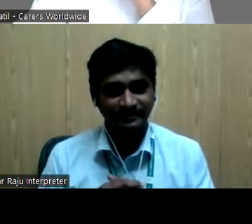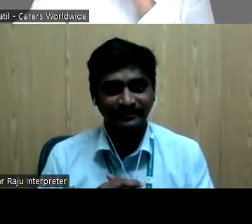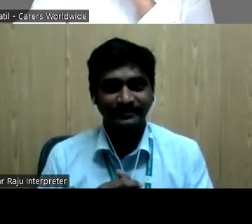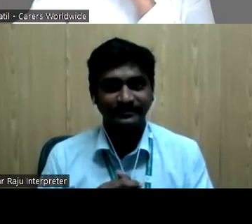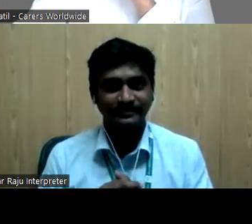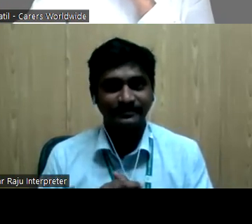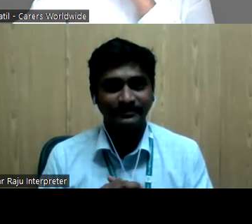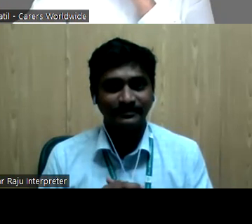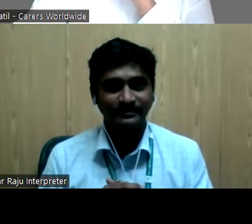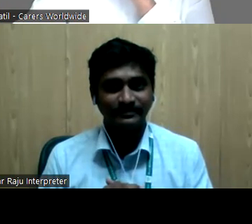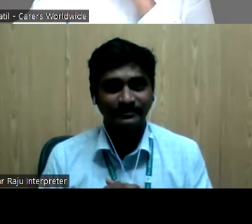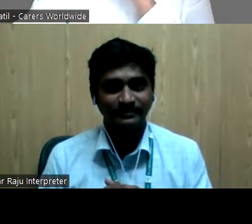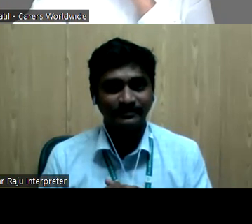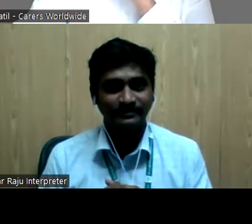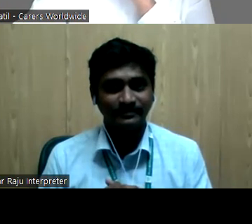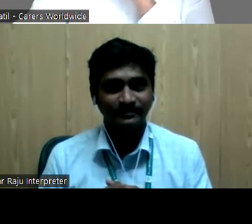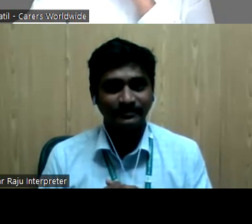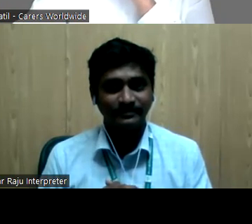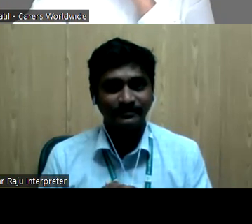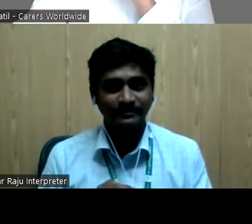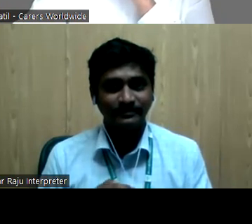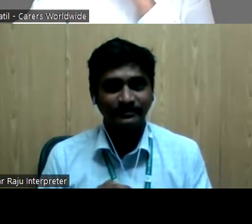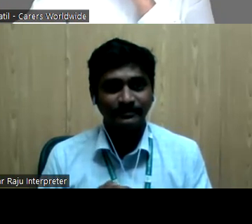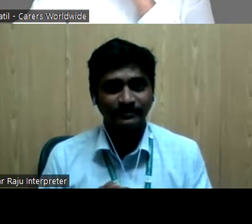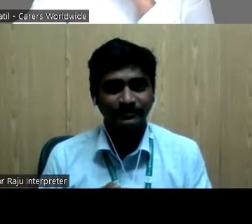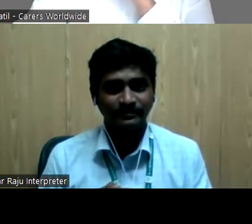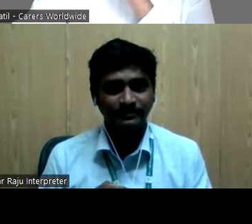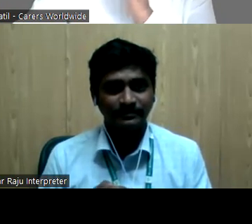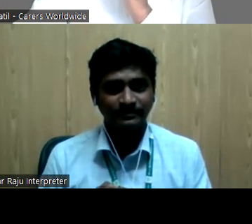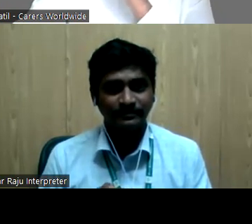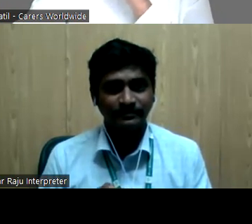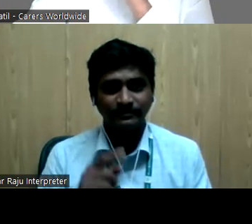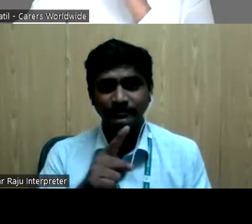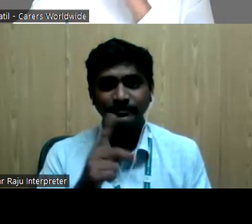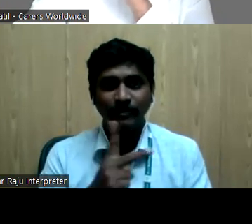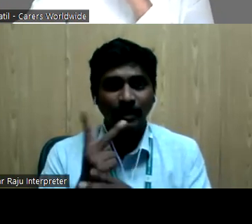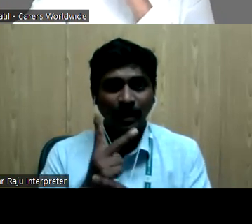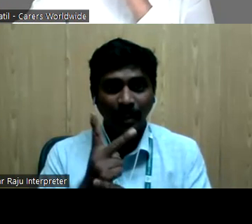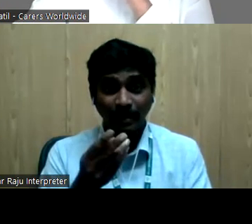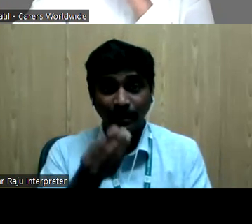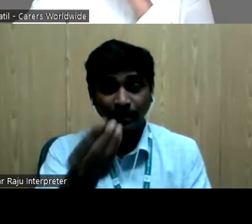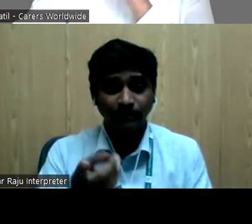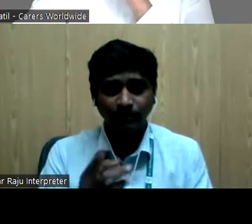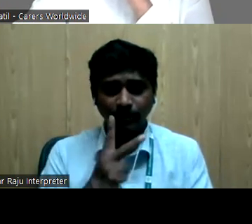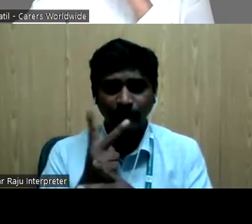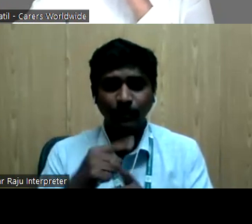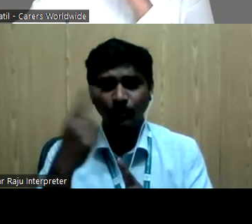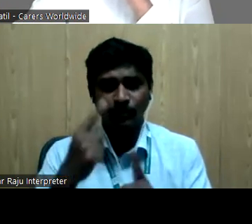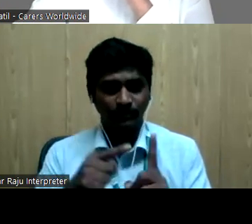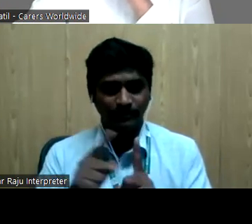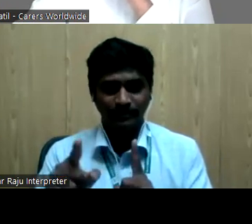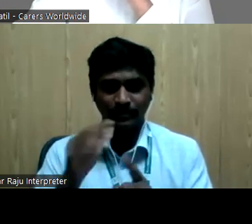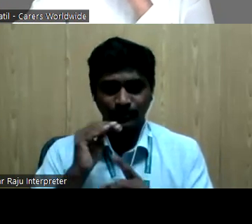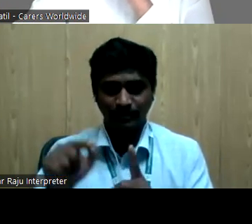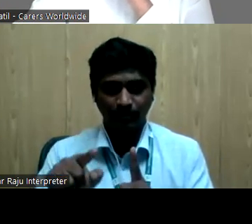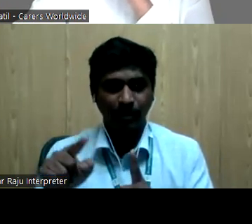Thank you. Perhaps modeling, किसी ऐसे फादर को लाना जो खुद केयर गिविंग प्रोवाइड करते हैं, वो पेरेंट सपोर्ट